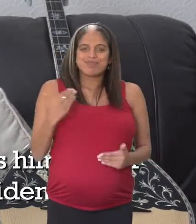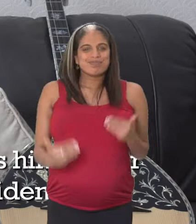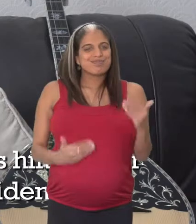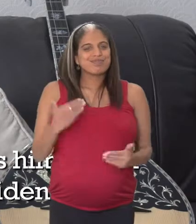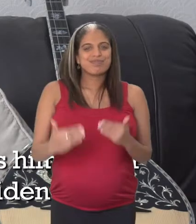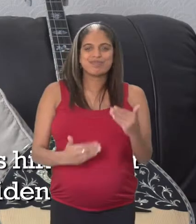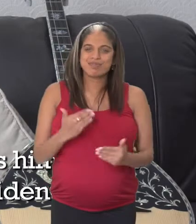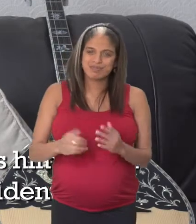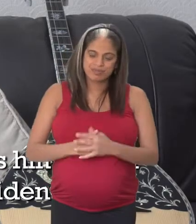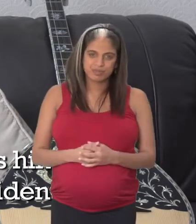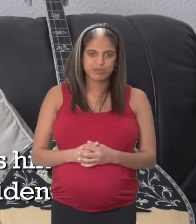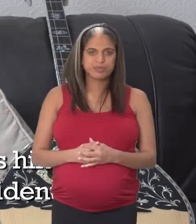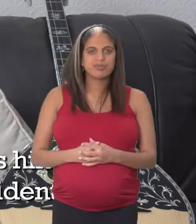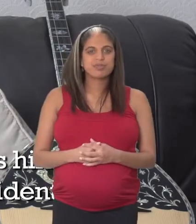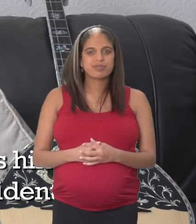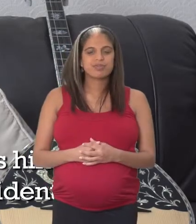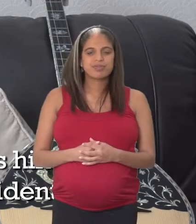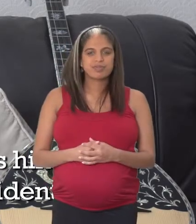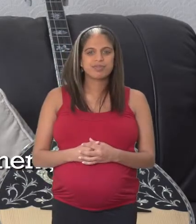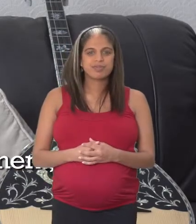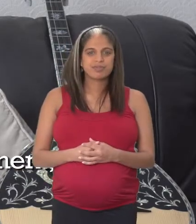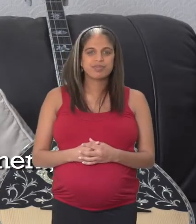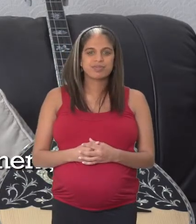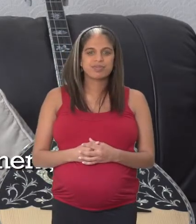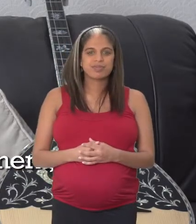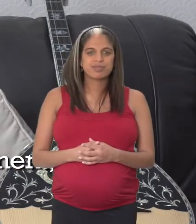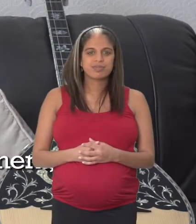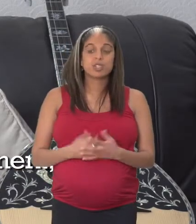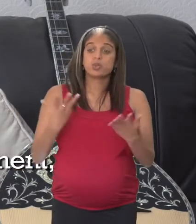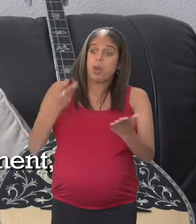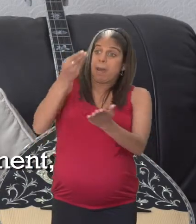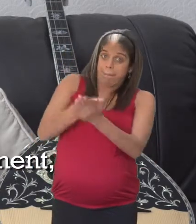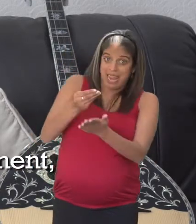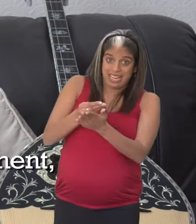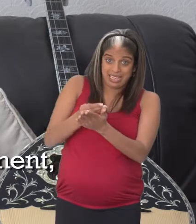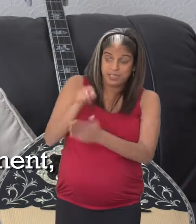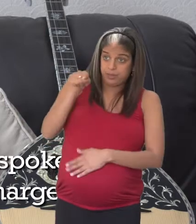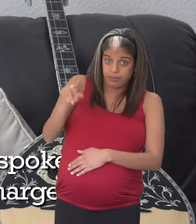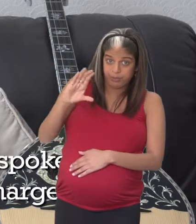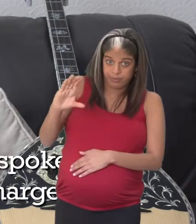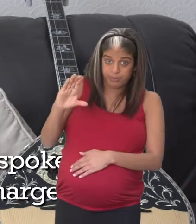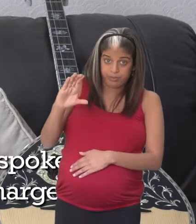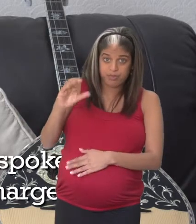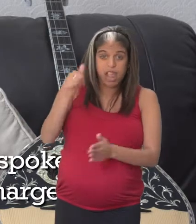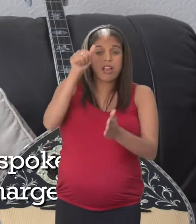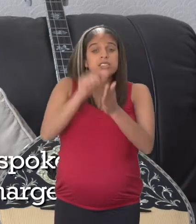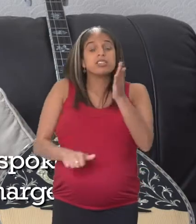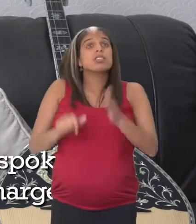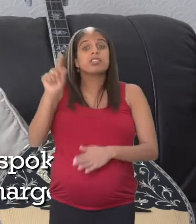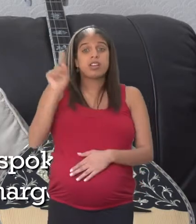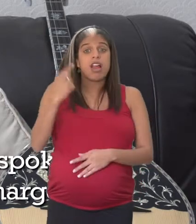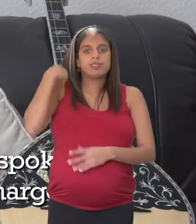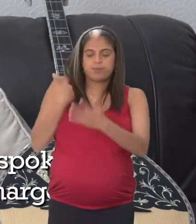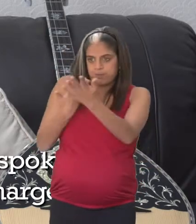ηρεμία και γαλήνη. Και τα μαθήματα τα ξεκινήσαμε τελείως φιλικά,